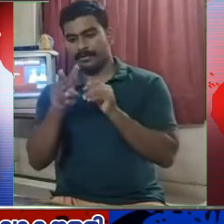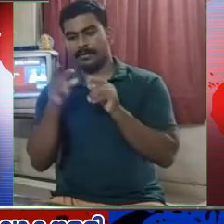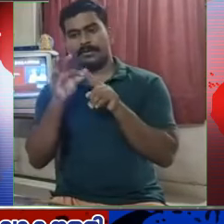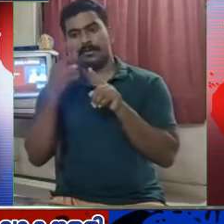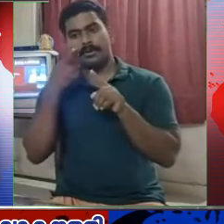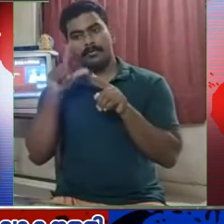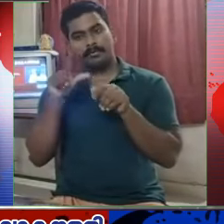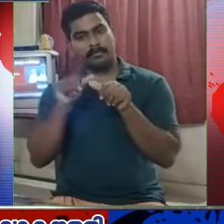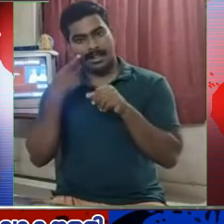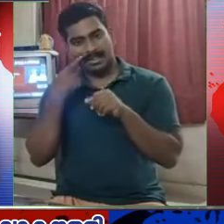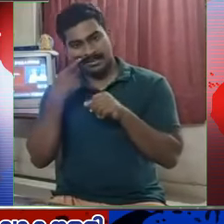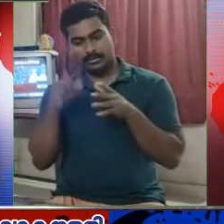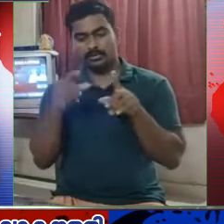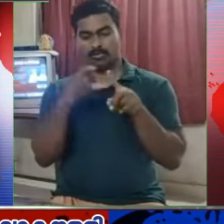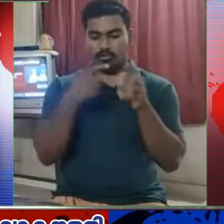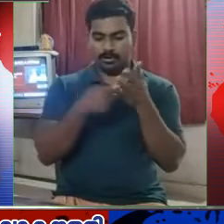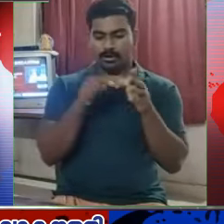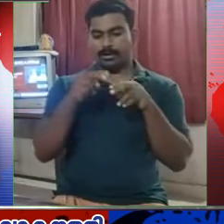MV ശ്രേയസ് കുമാർ,